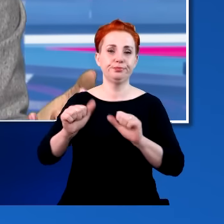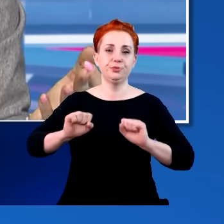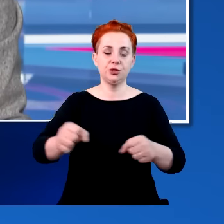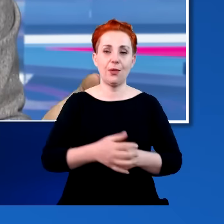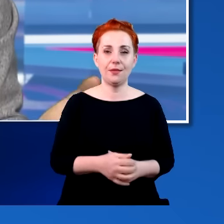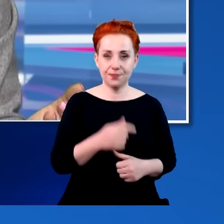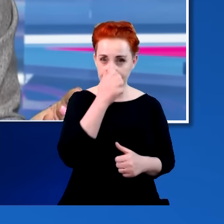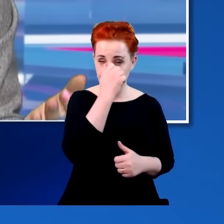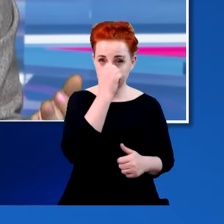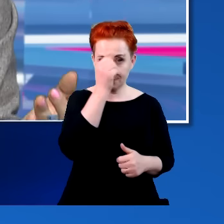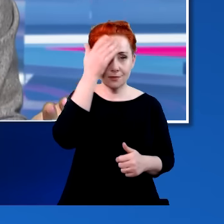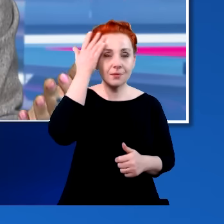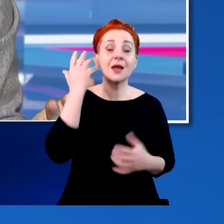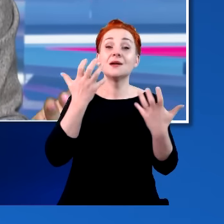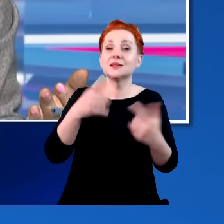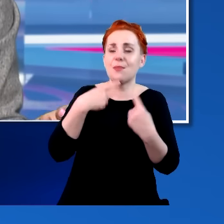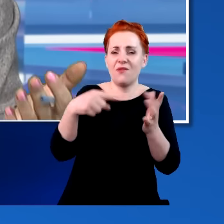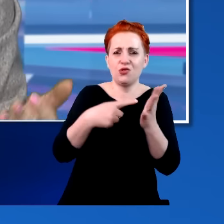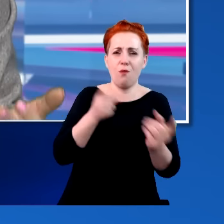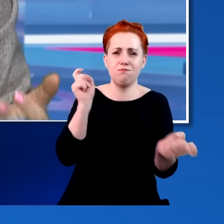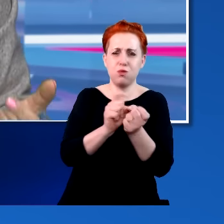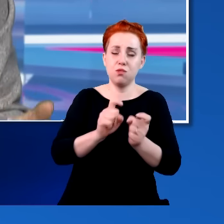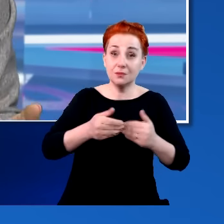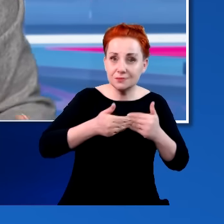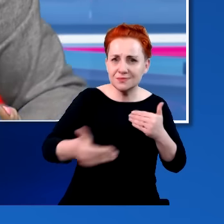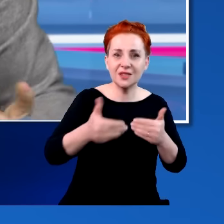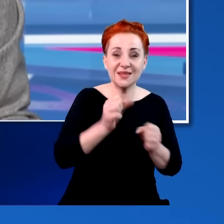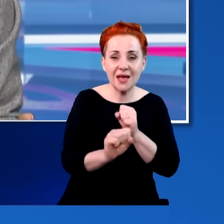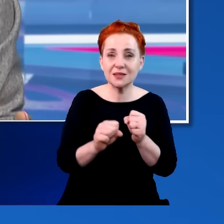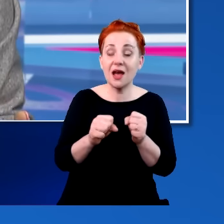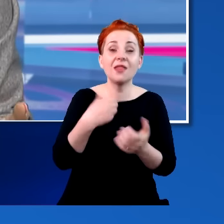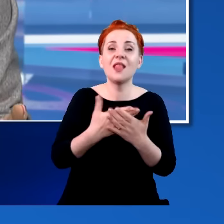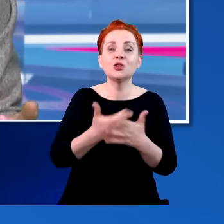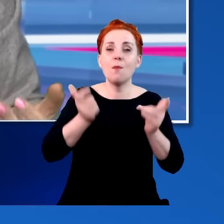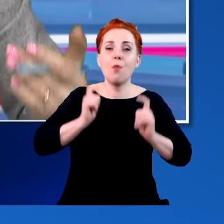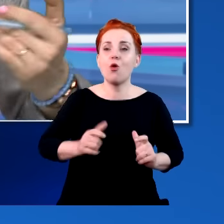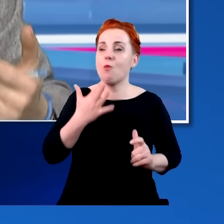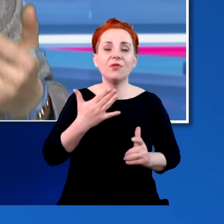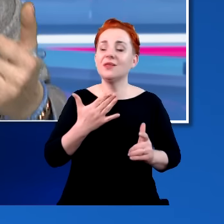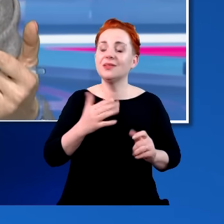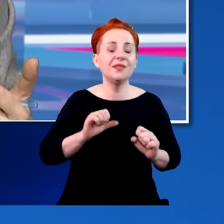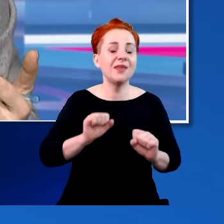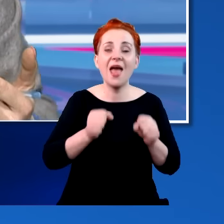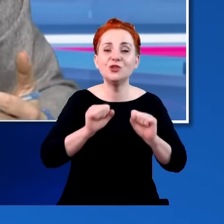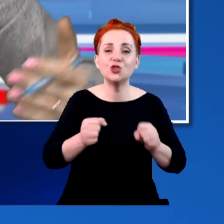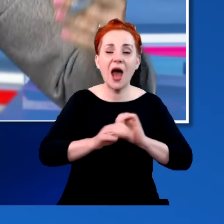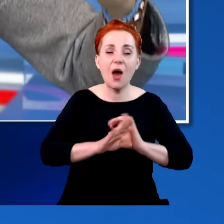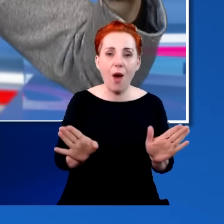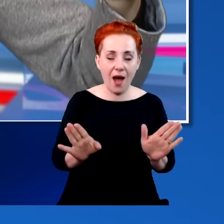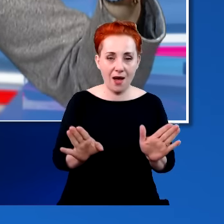protesty trwają i wybuchły dlatego, że rolnicy uznali, że to nie działa. Ale problem jest też inny,